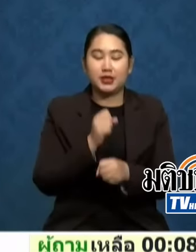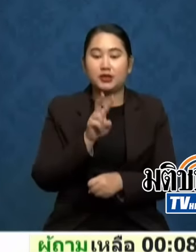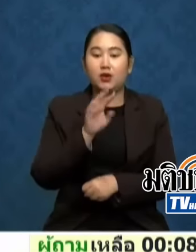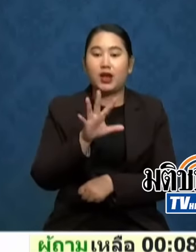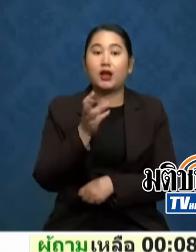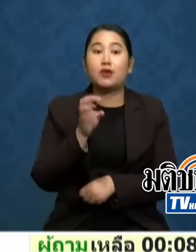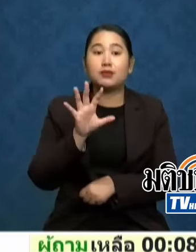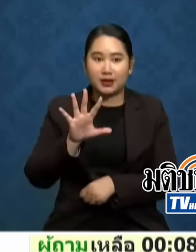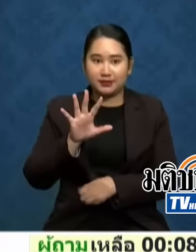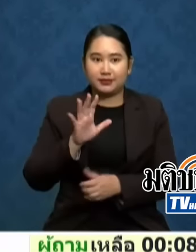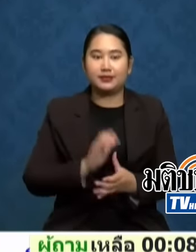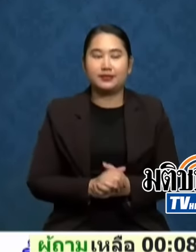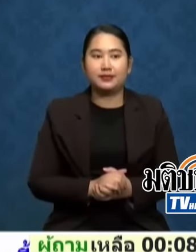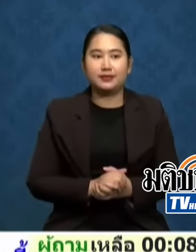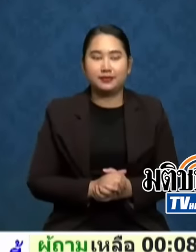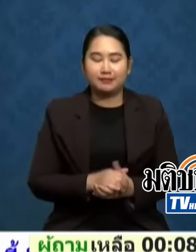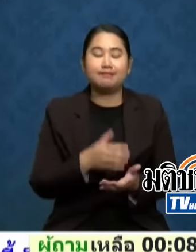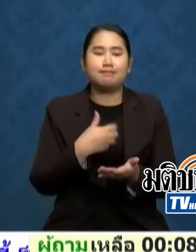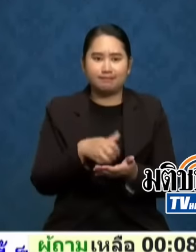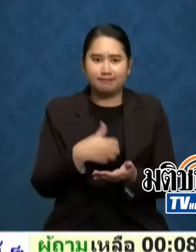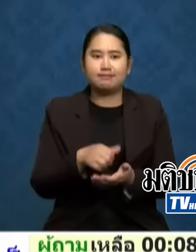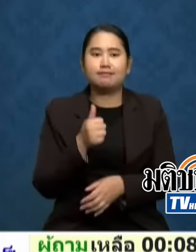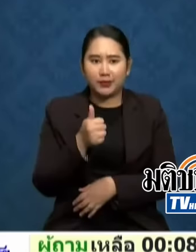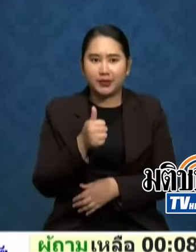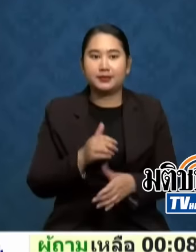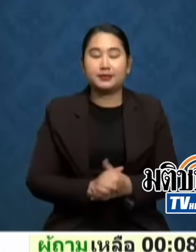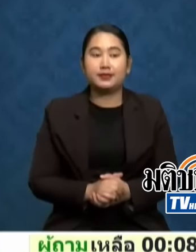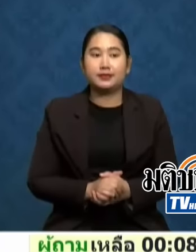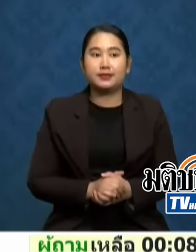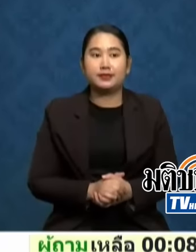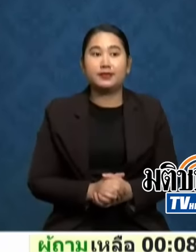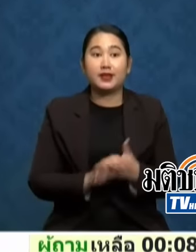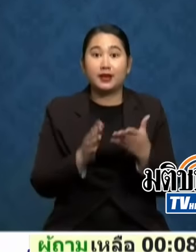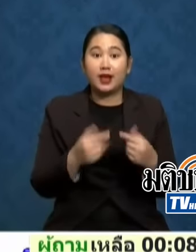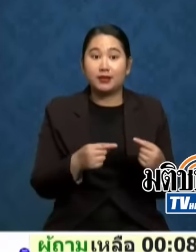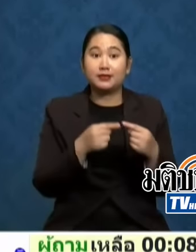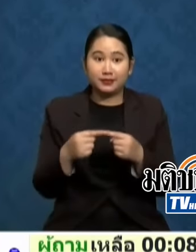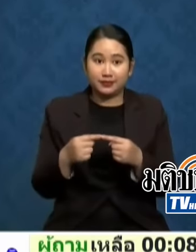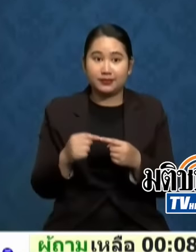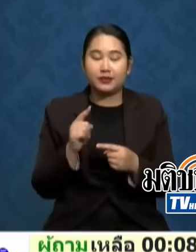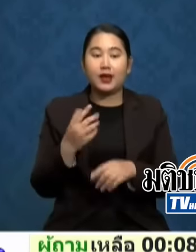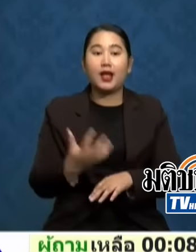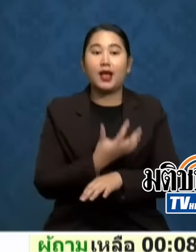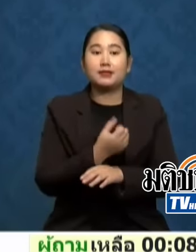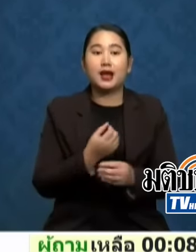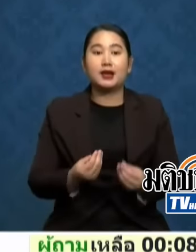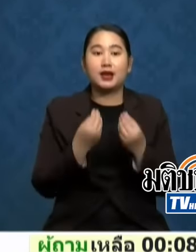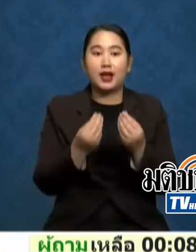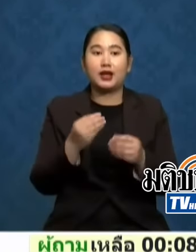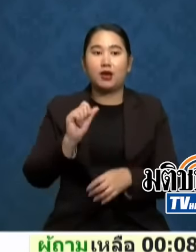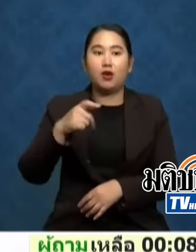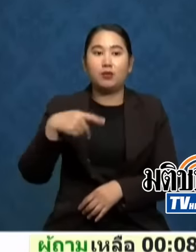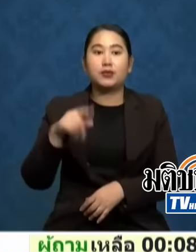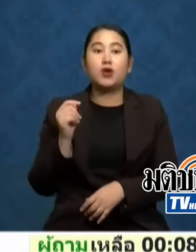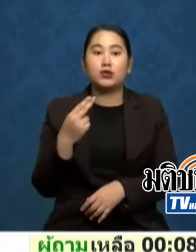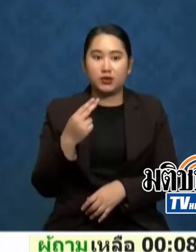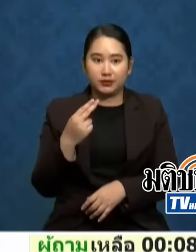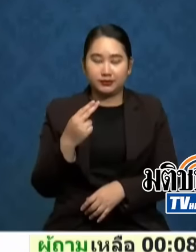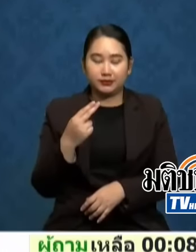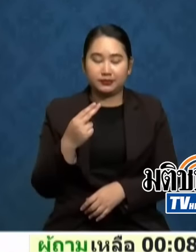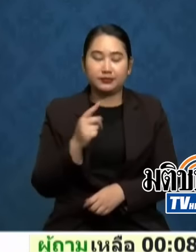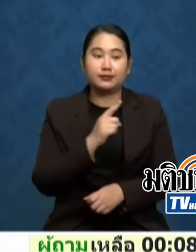2565เราหยิบตรงนี้มาใช้ดีกว่าครับท่านรัฐมนตรีแล้วเราเสริมให้อำนาจของท้องถิ่นให้บทบาทของท้อง